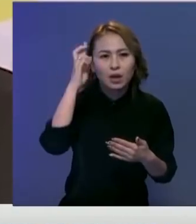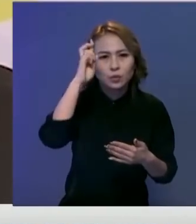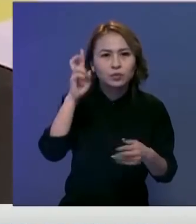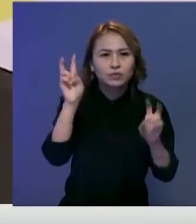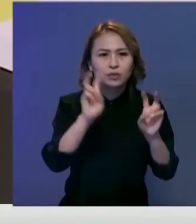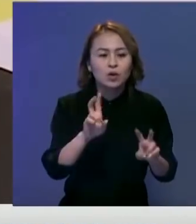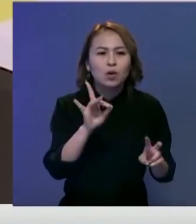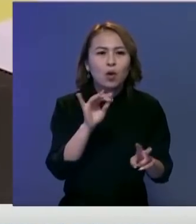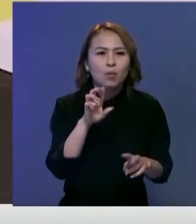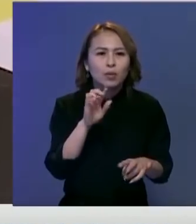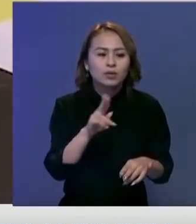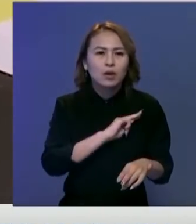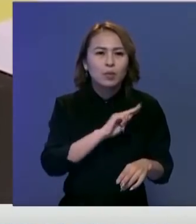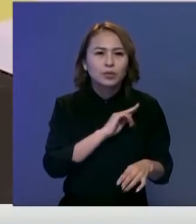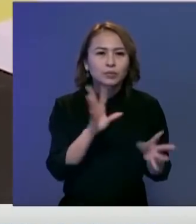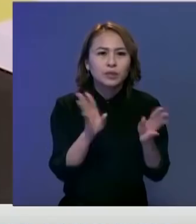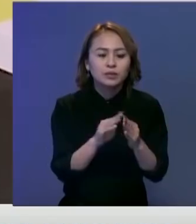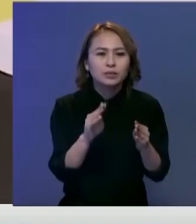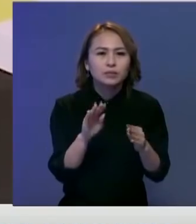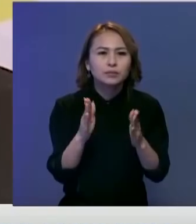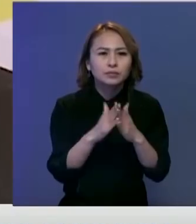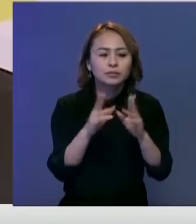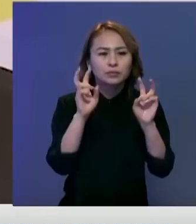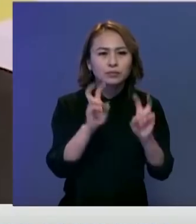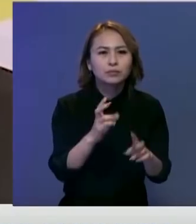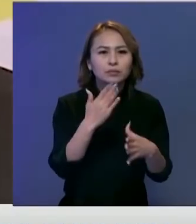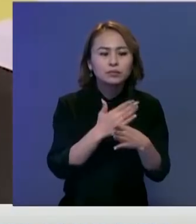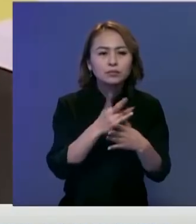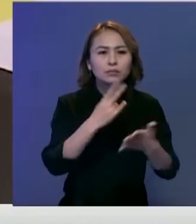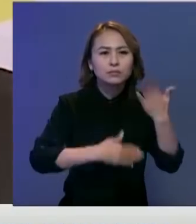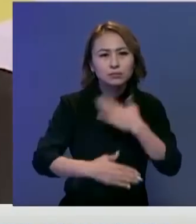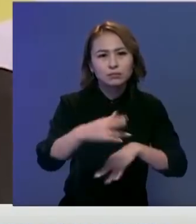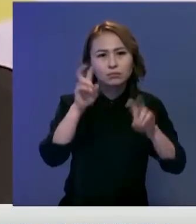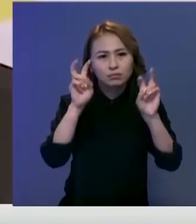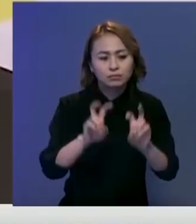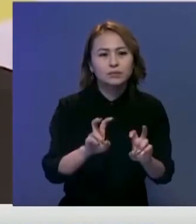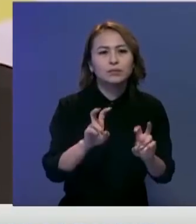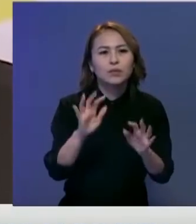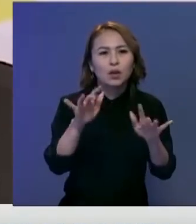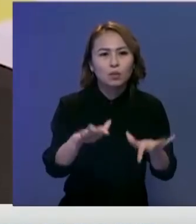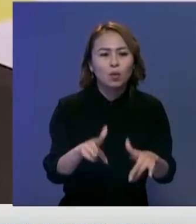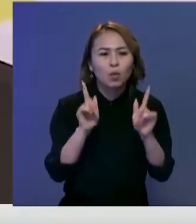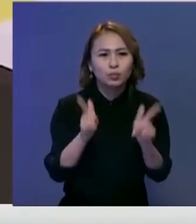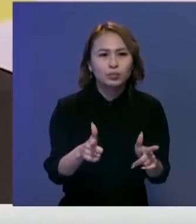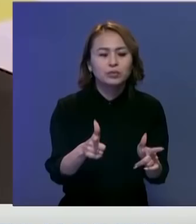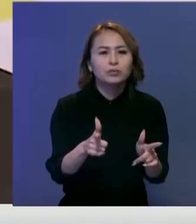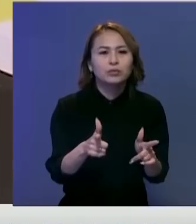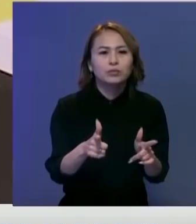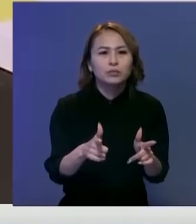Жатып, роботтермен жұмысты етін азыматтар бар, үйеріні жатып, мүмкіндігі шектеуі азыматтар, компьютер арқылы роботтермен,